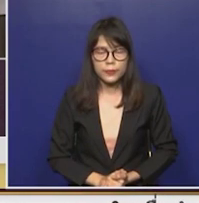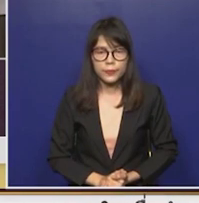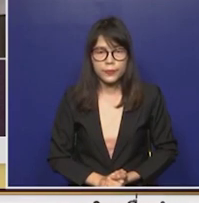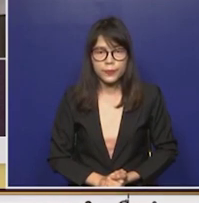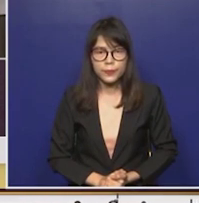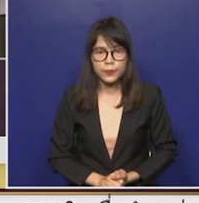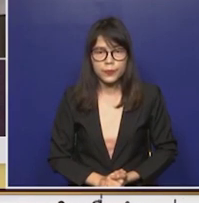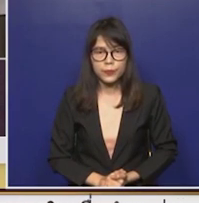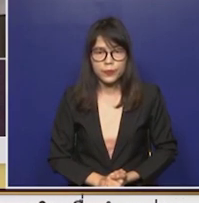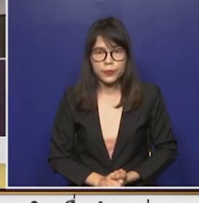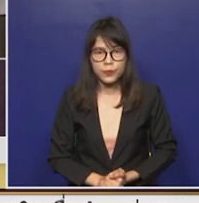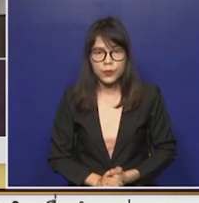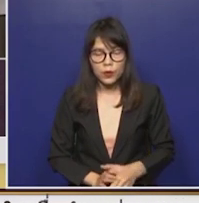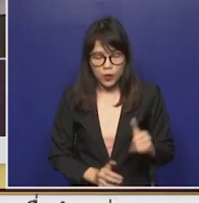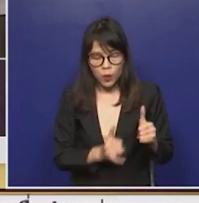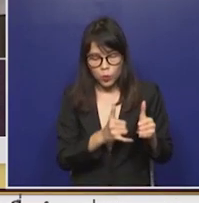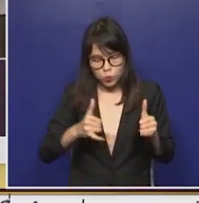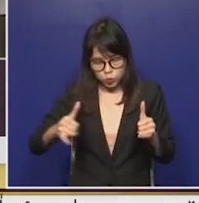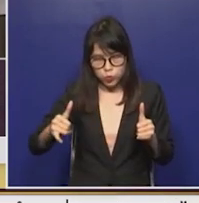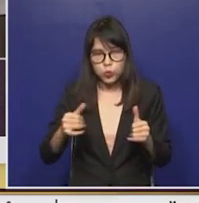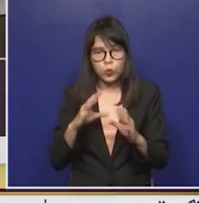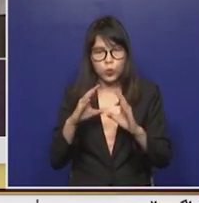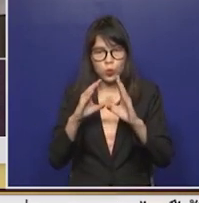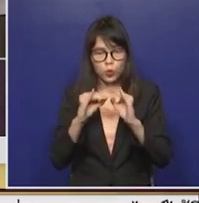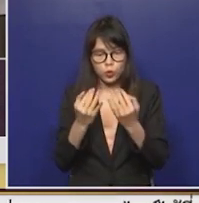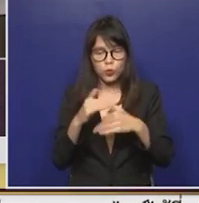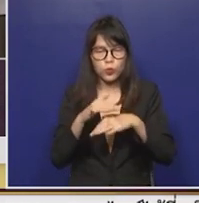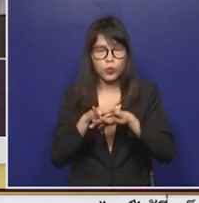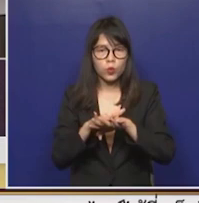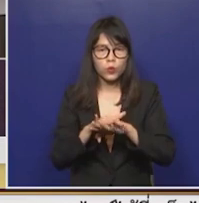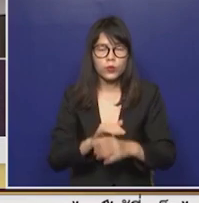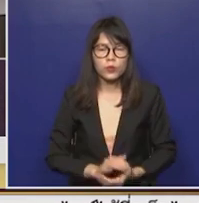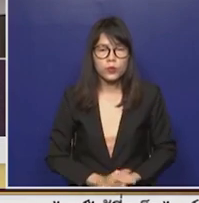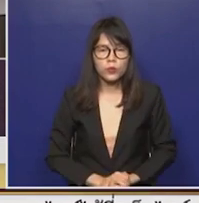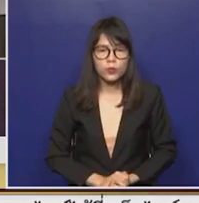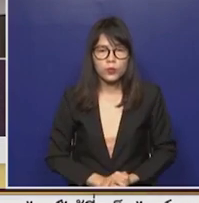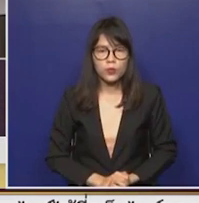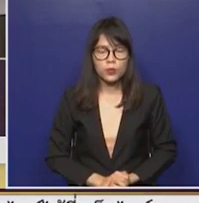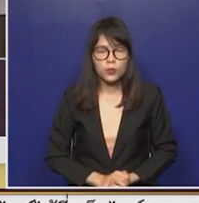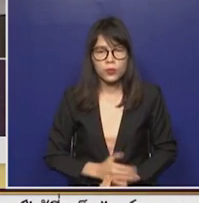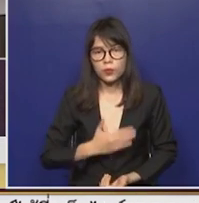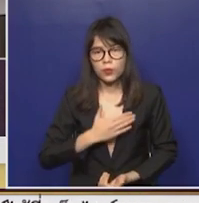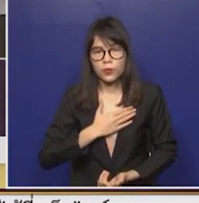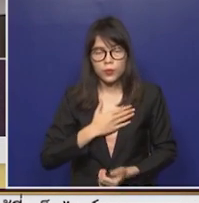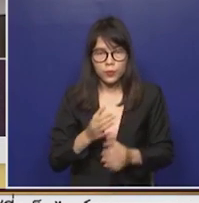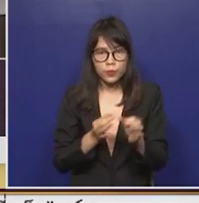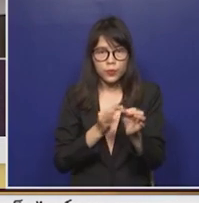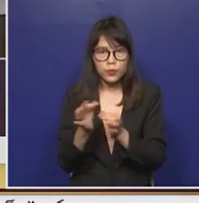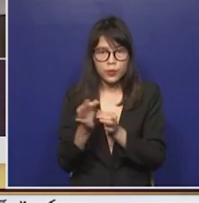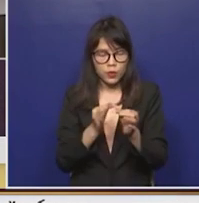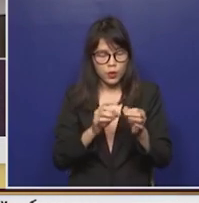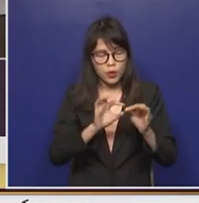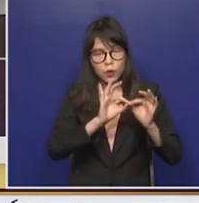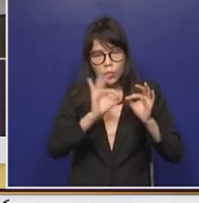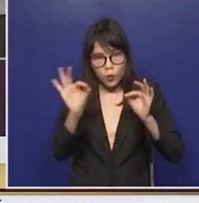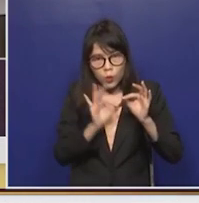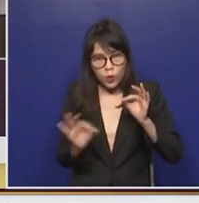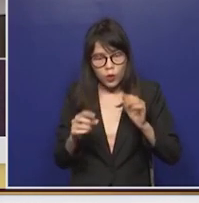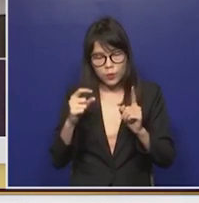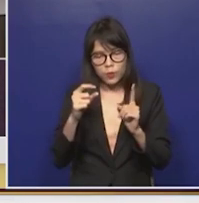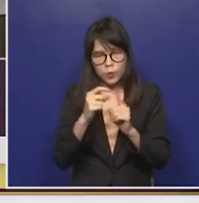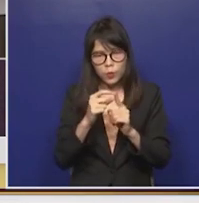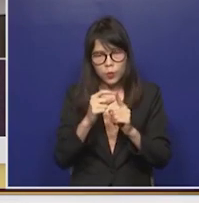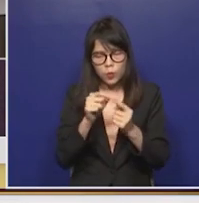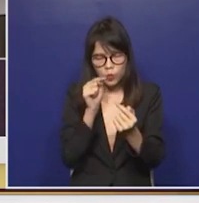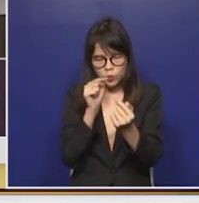หลายคนอยู่ในห้องนั้นผมจึงบอกว่าในทัศนะของผมข้อความที่เกี่ยวกับสถาบันกษัตริย์